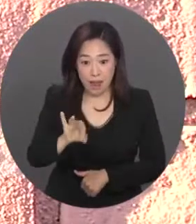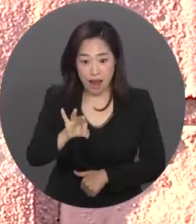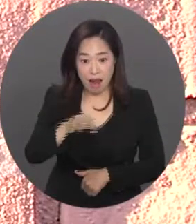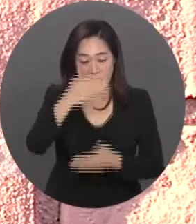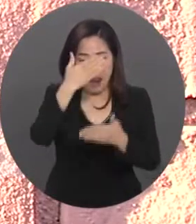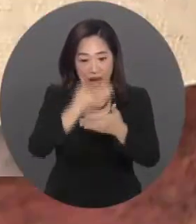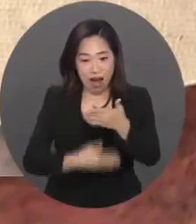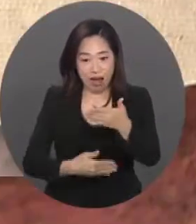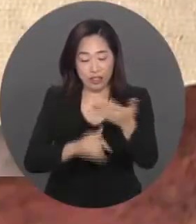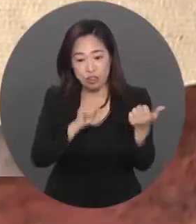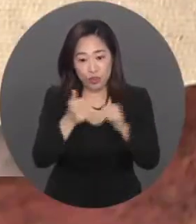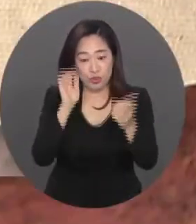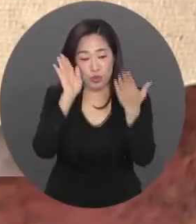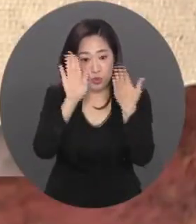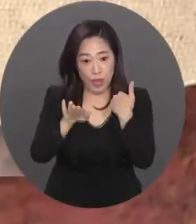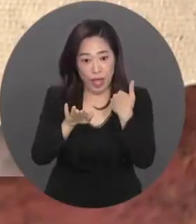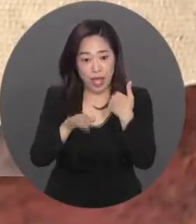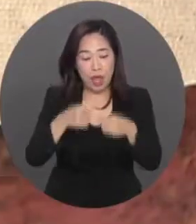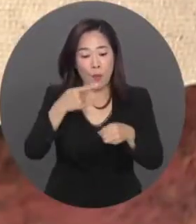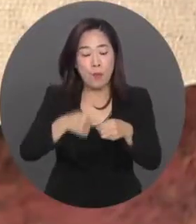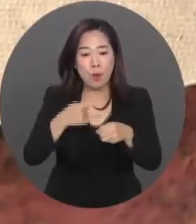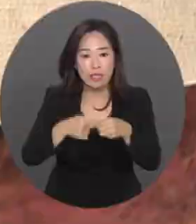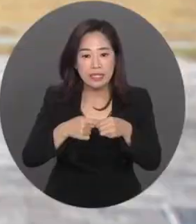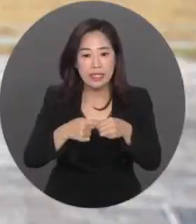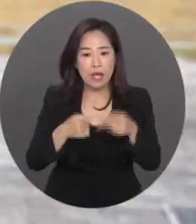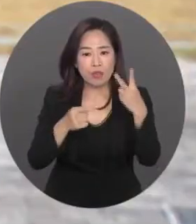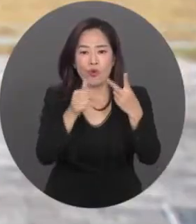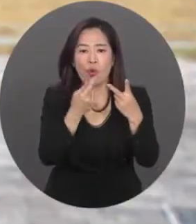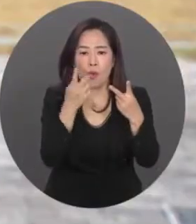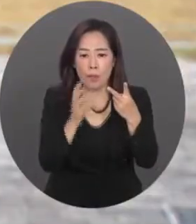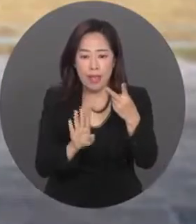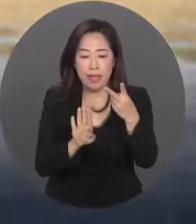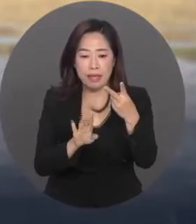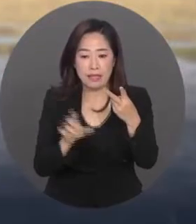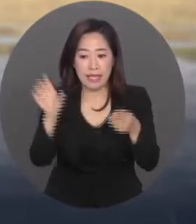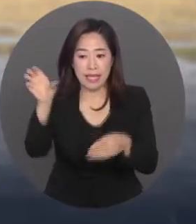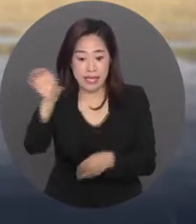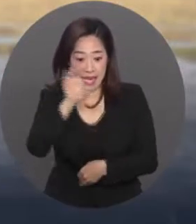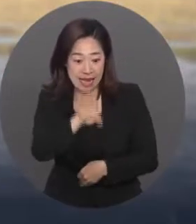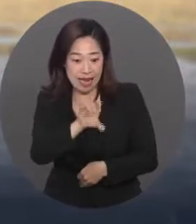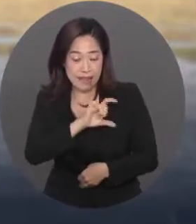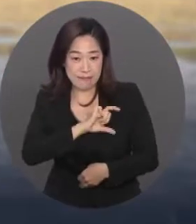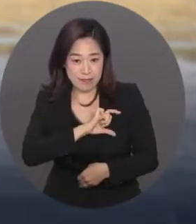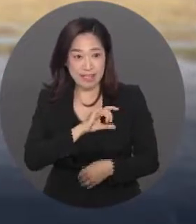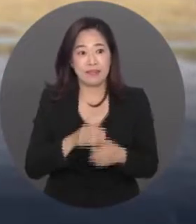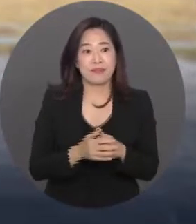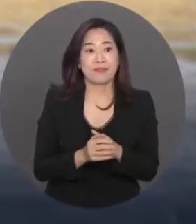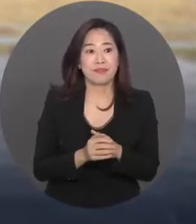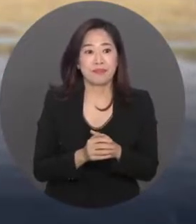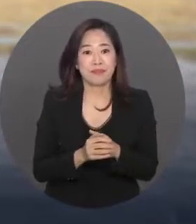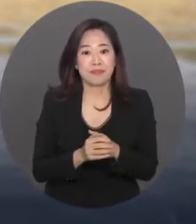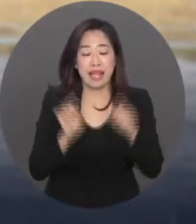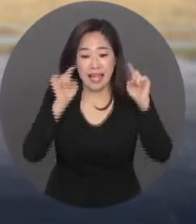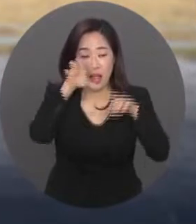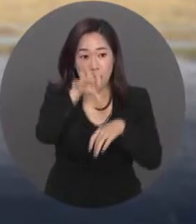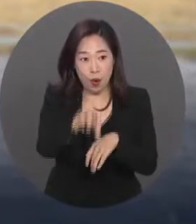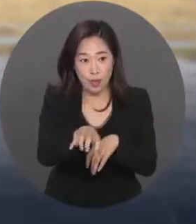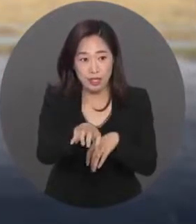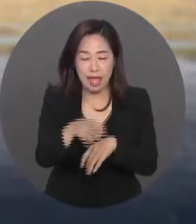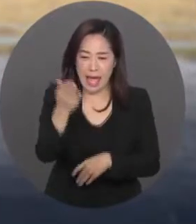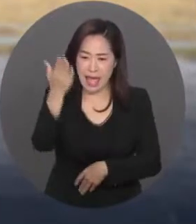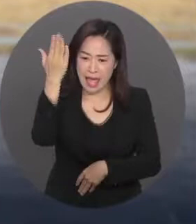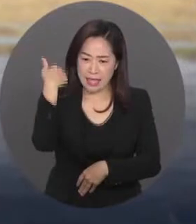남긴 보릿살 두홉에서 따왔습니다. 양림동이라는 익숙한 공간에서 기존에 들었던 이야기들이